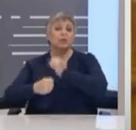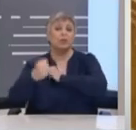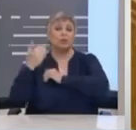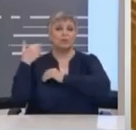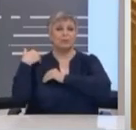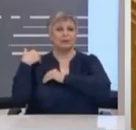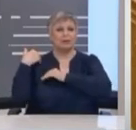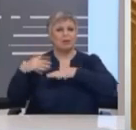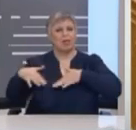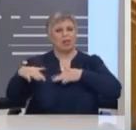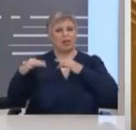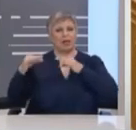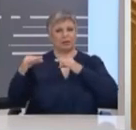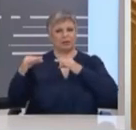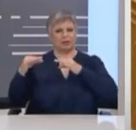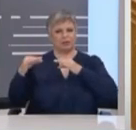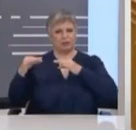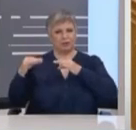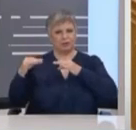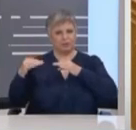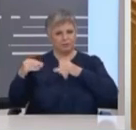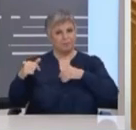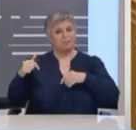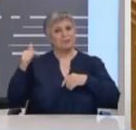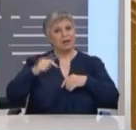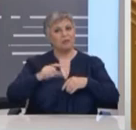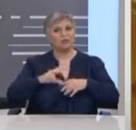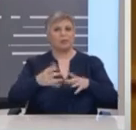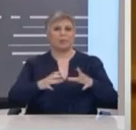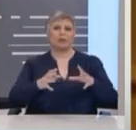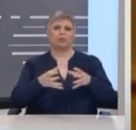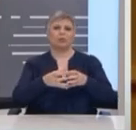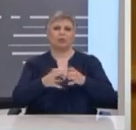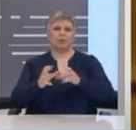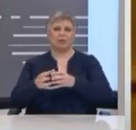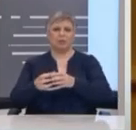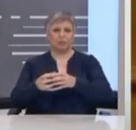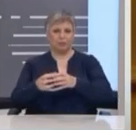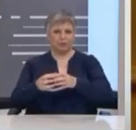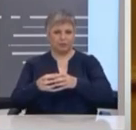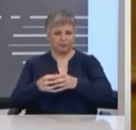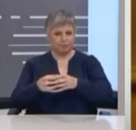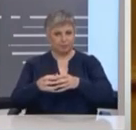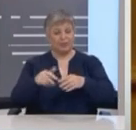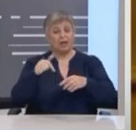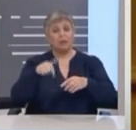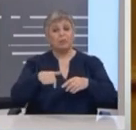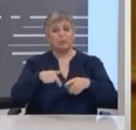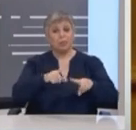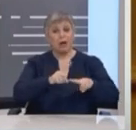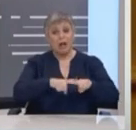την πλευρά των δύο εθνικών αντιπροσωπιών. Είναι ένα ηθικό χρέος από την πλευρά